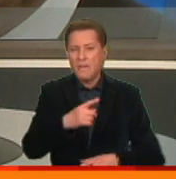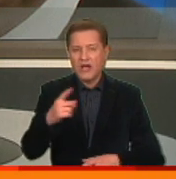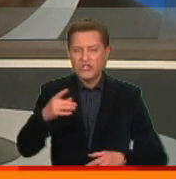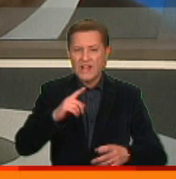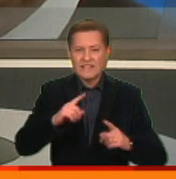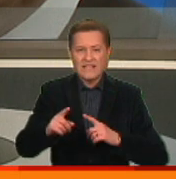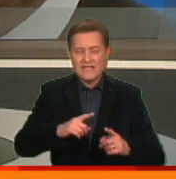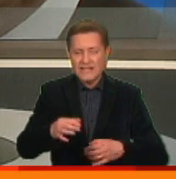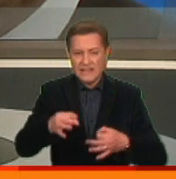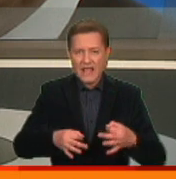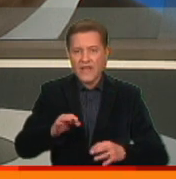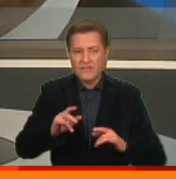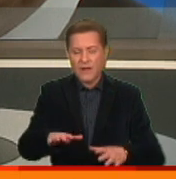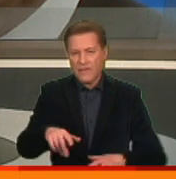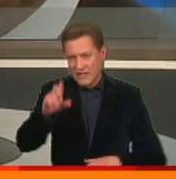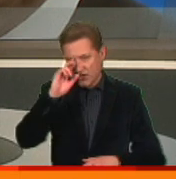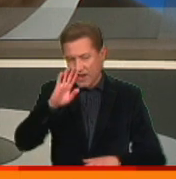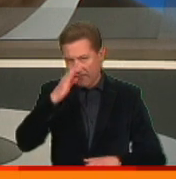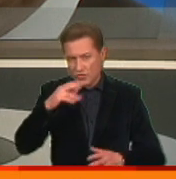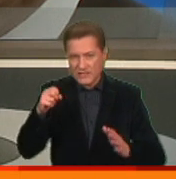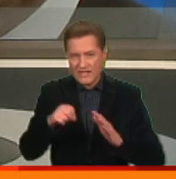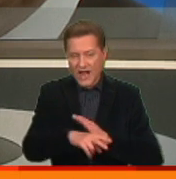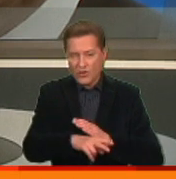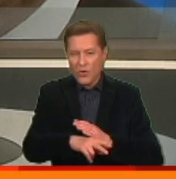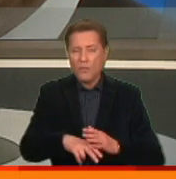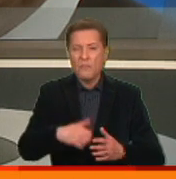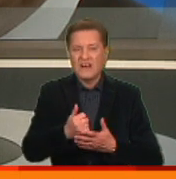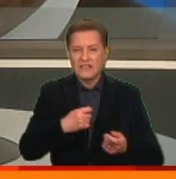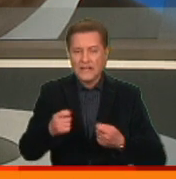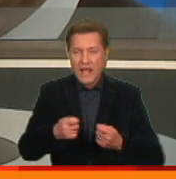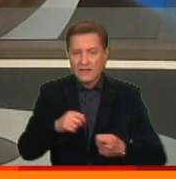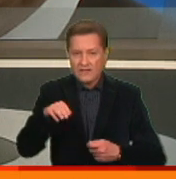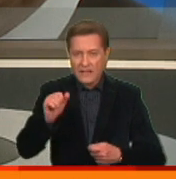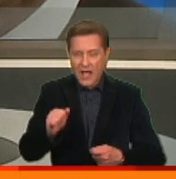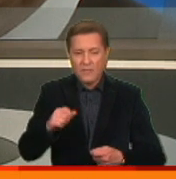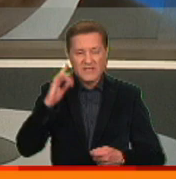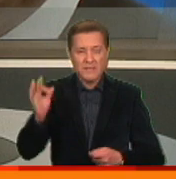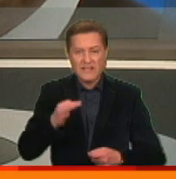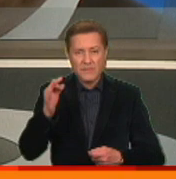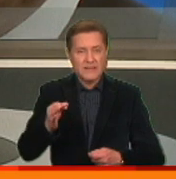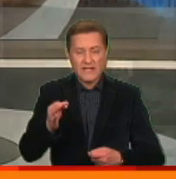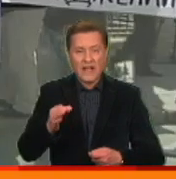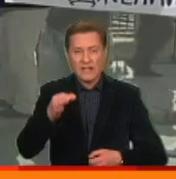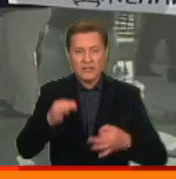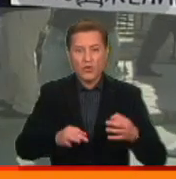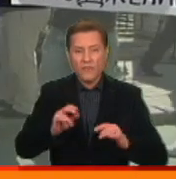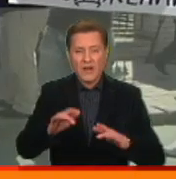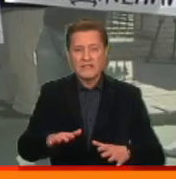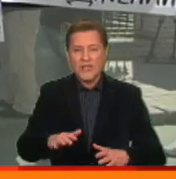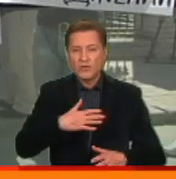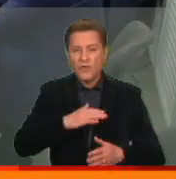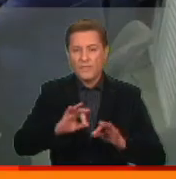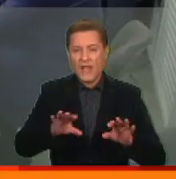справі про державну зраду президента-утікача. Із безпрецедентного судового процесу – Олена Лунькова.